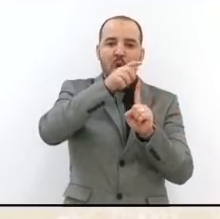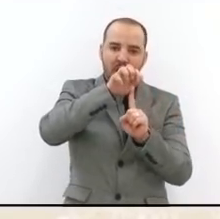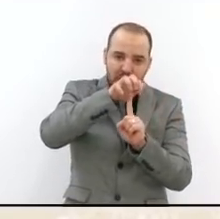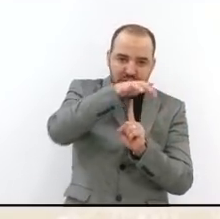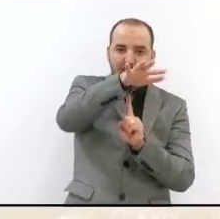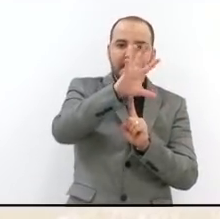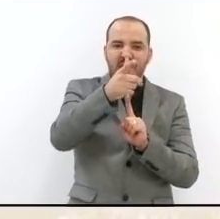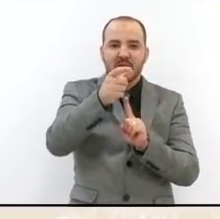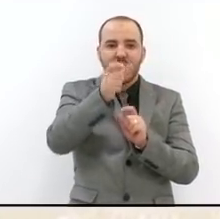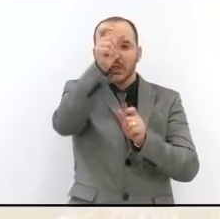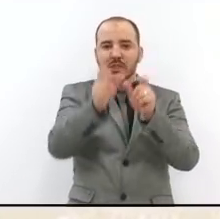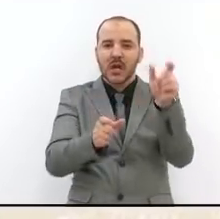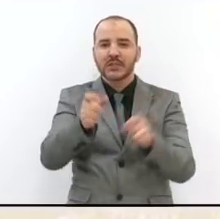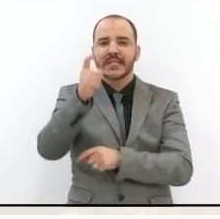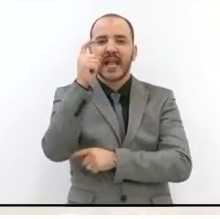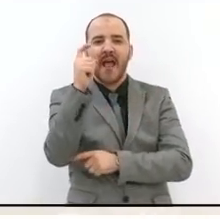لكفار قريش.